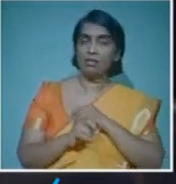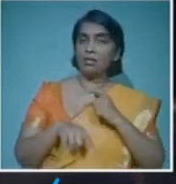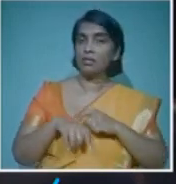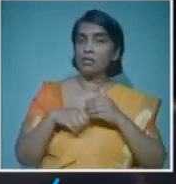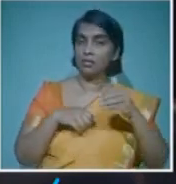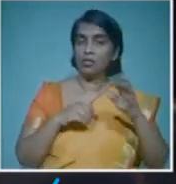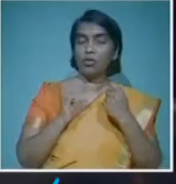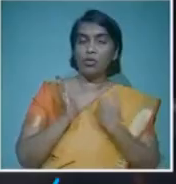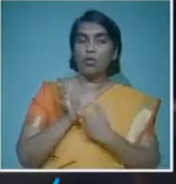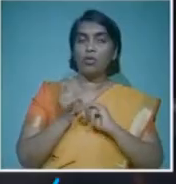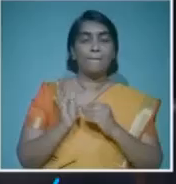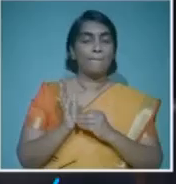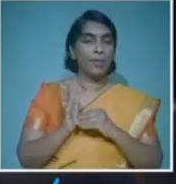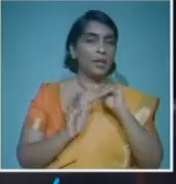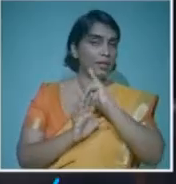සීමාව තුළ රුපියල් මිලියන